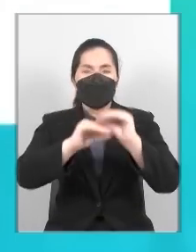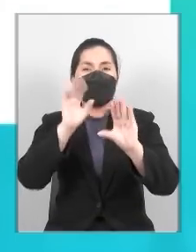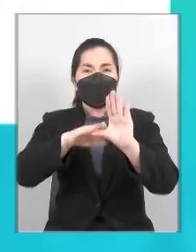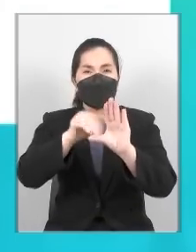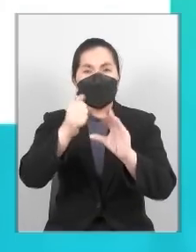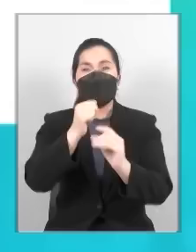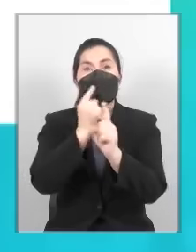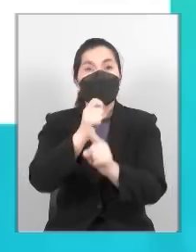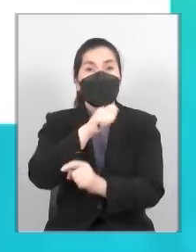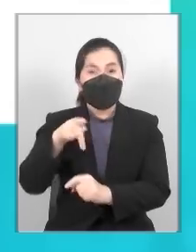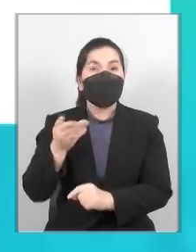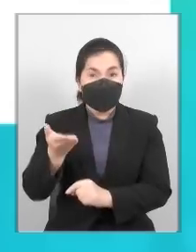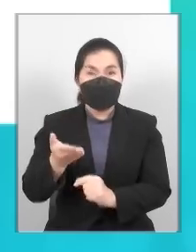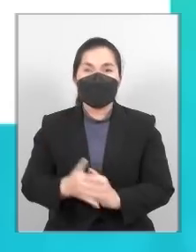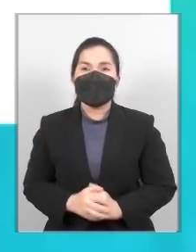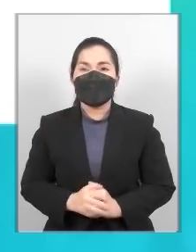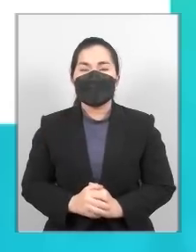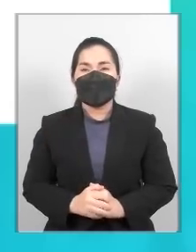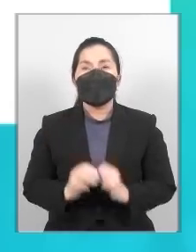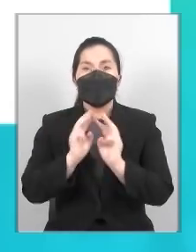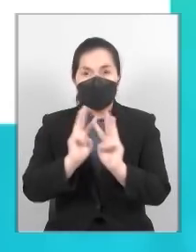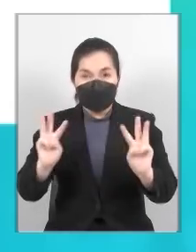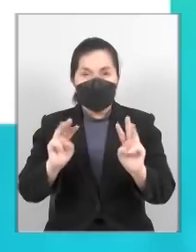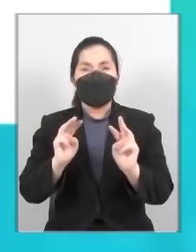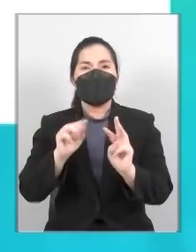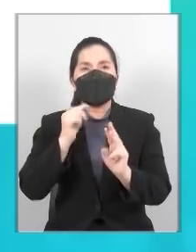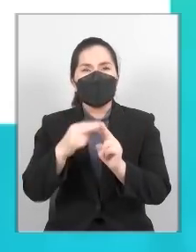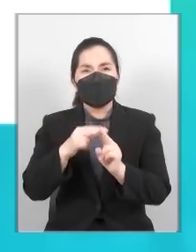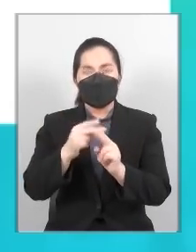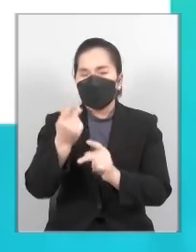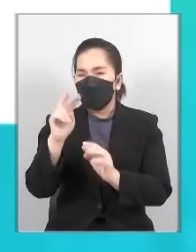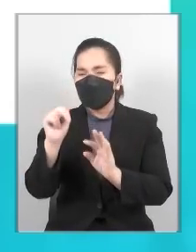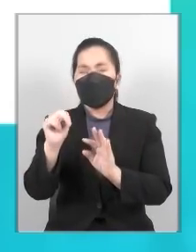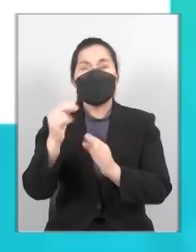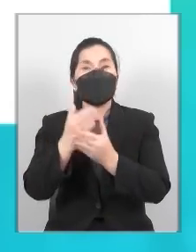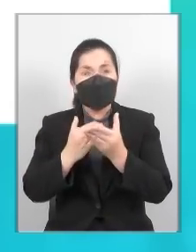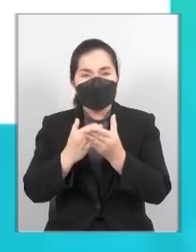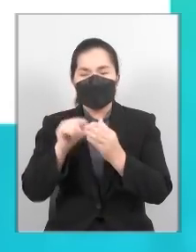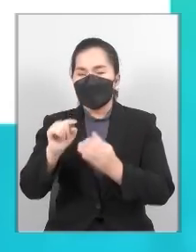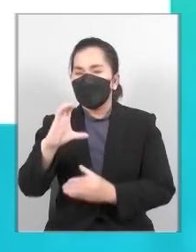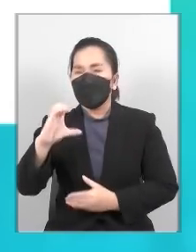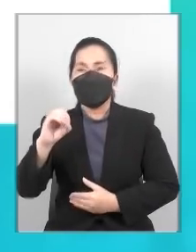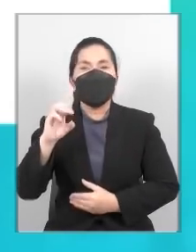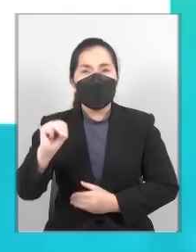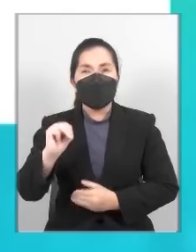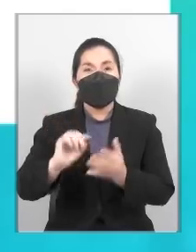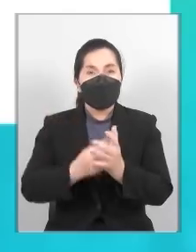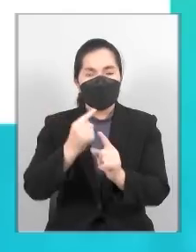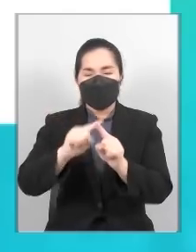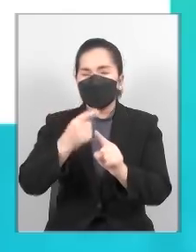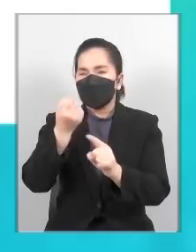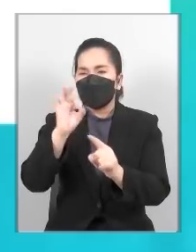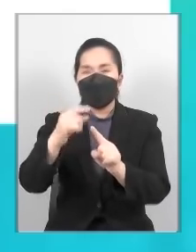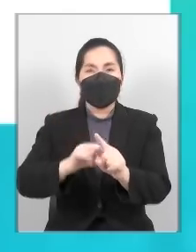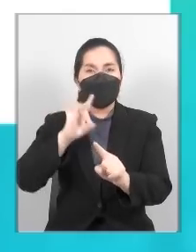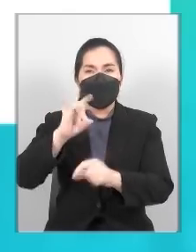ชันเป๋าตังเหมือนกันครับหรือว่าผ่านทางเว็บไซต์ www.คนละครึ่ง.com ตั้งแต่วันที่19สิงหาคม65นะครับ